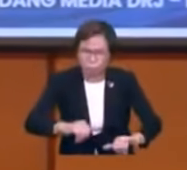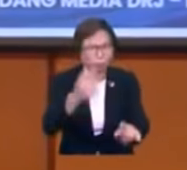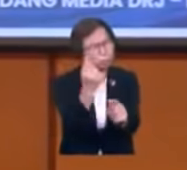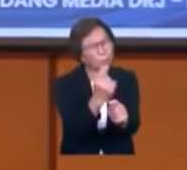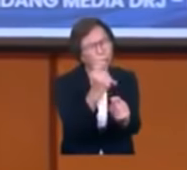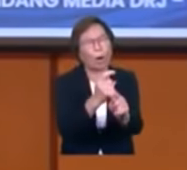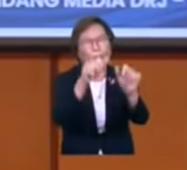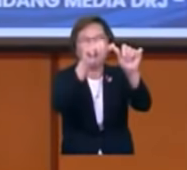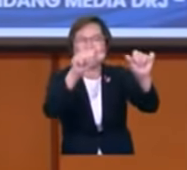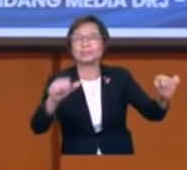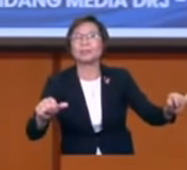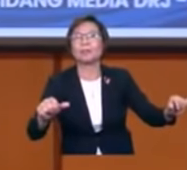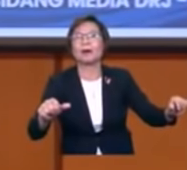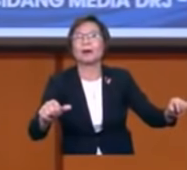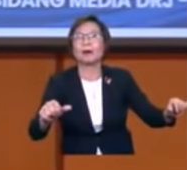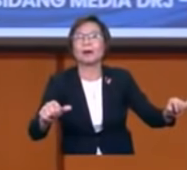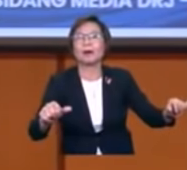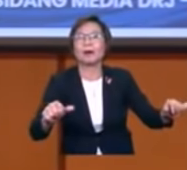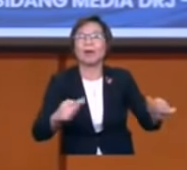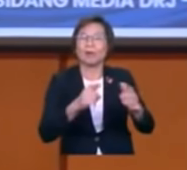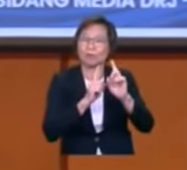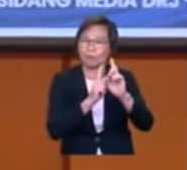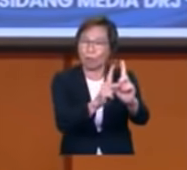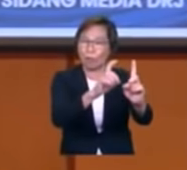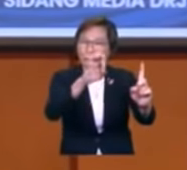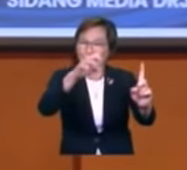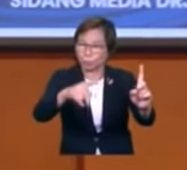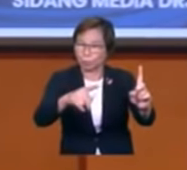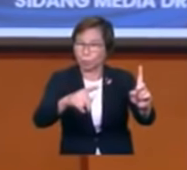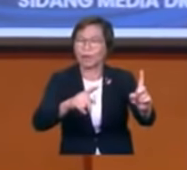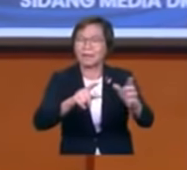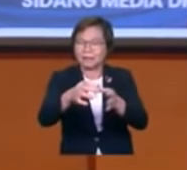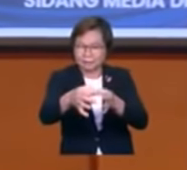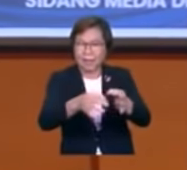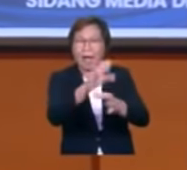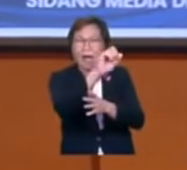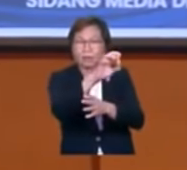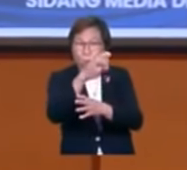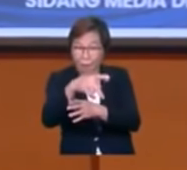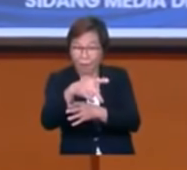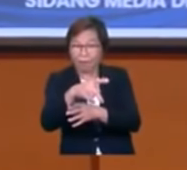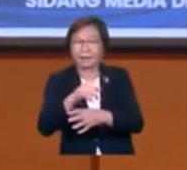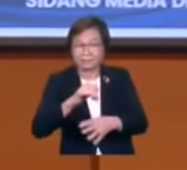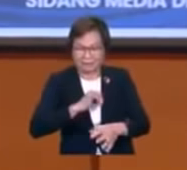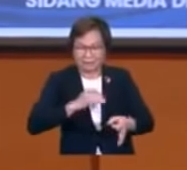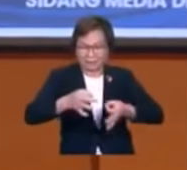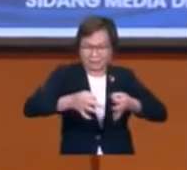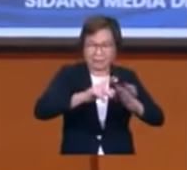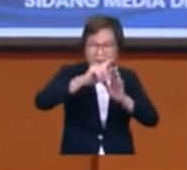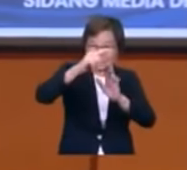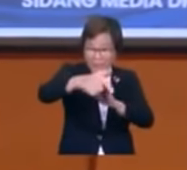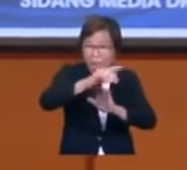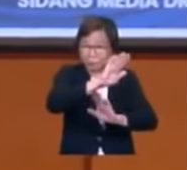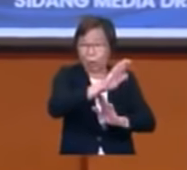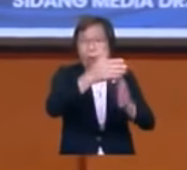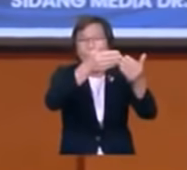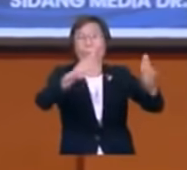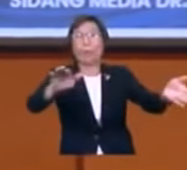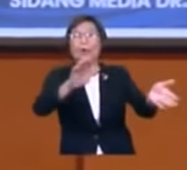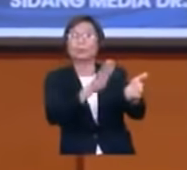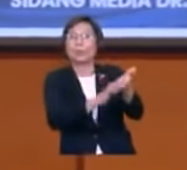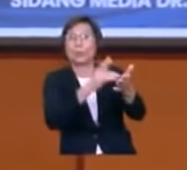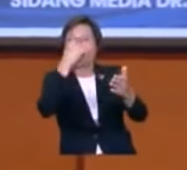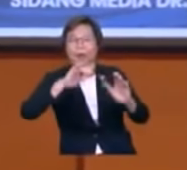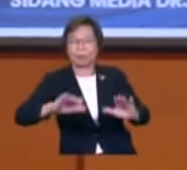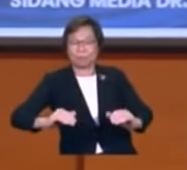kekalkan mereka di asrama dengan SOP yang saya akan Jelaskan nanti yaitu untuk pembukaan sekolah